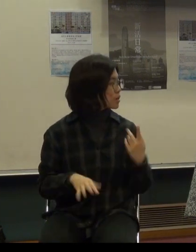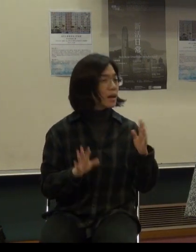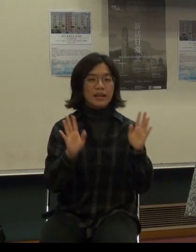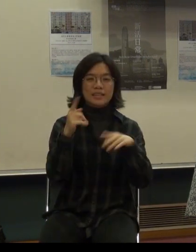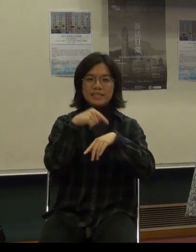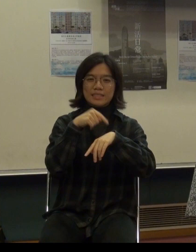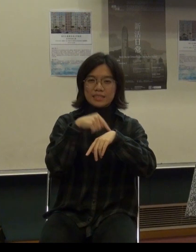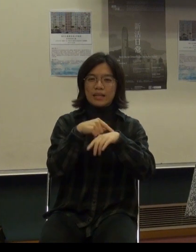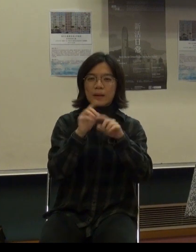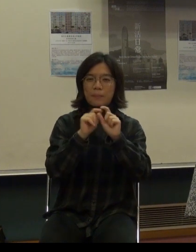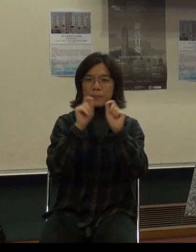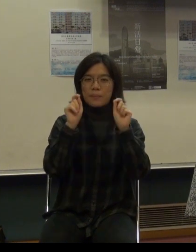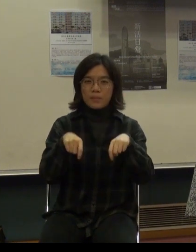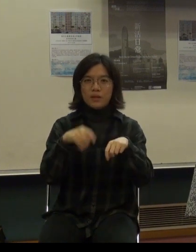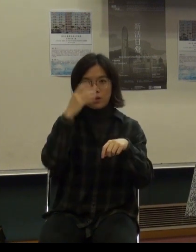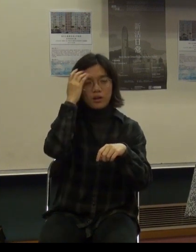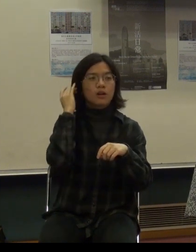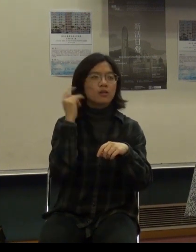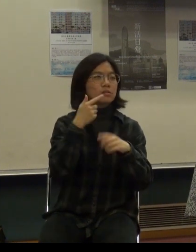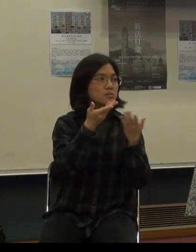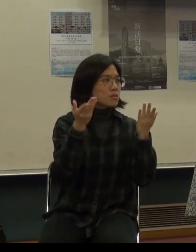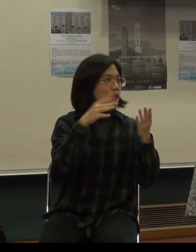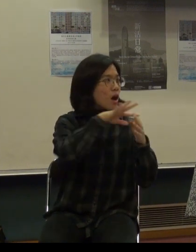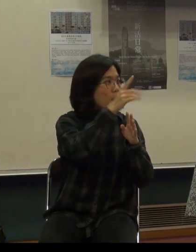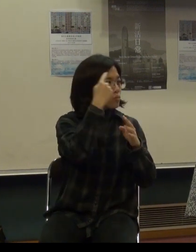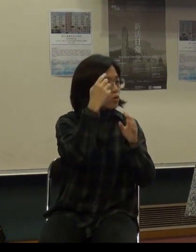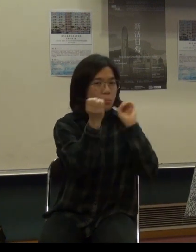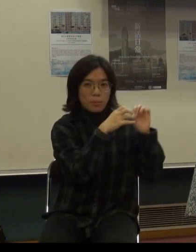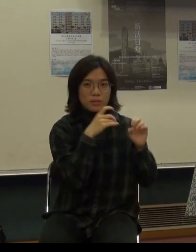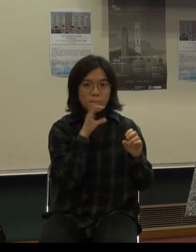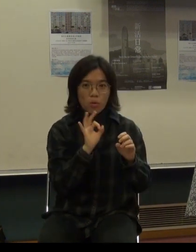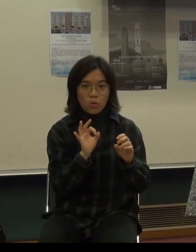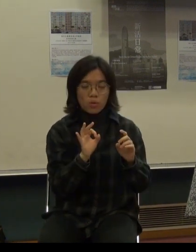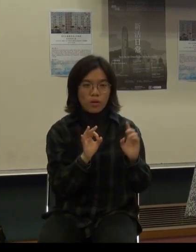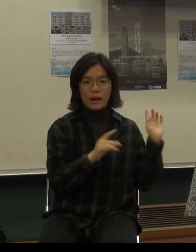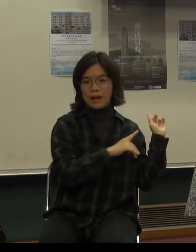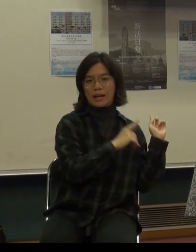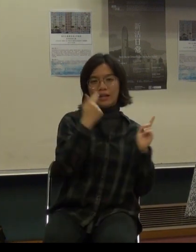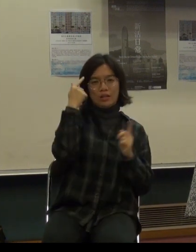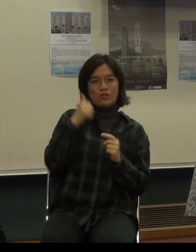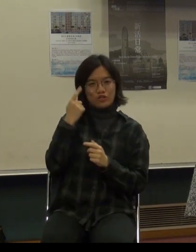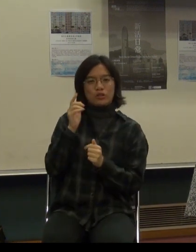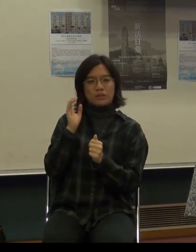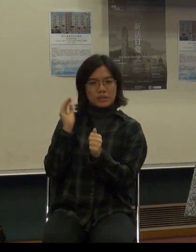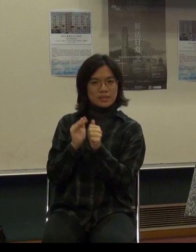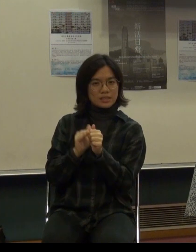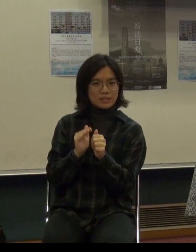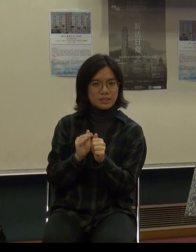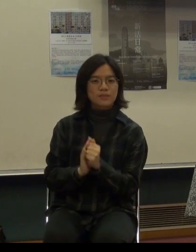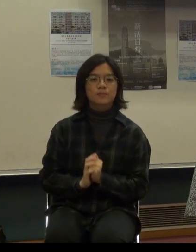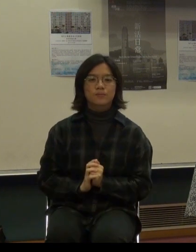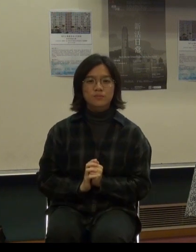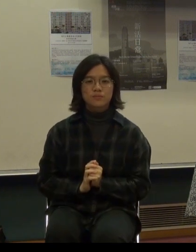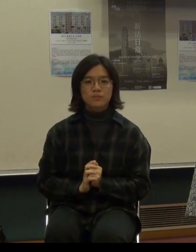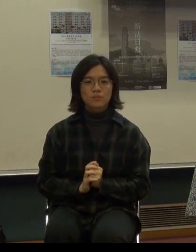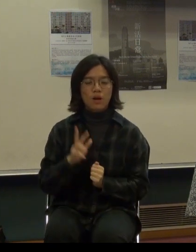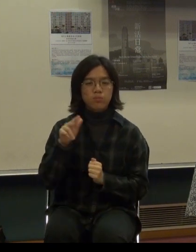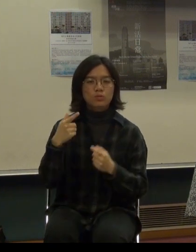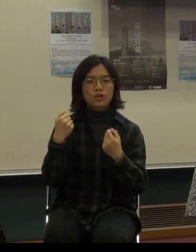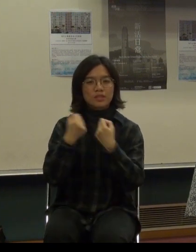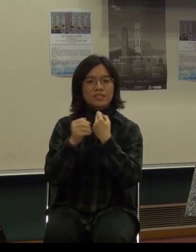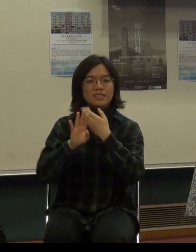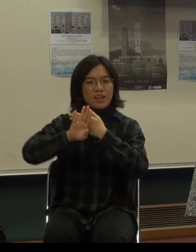關係，所以上一次個問有再 不過我想提一樣嘢。就係話咧，我哋見到咧話，即係我成日講話，即係